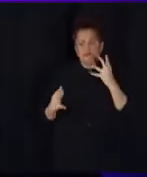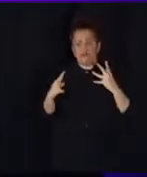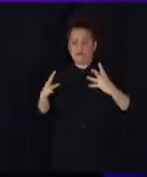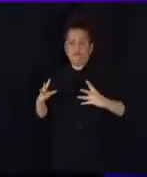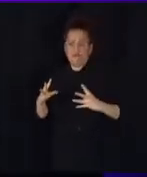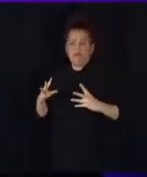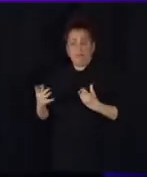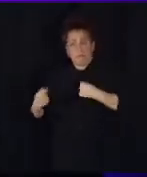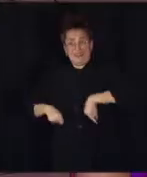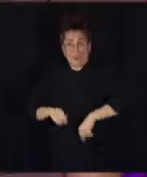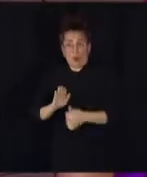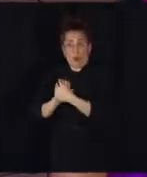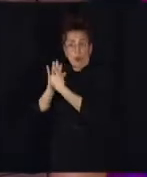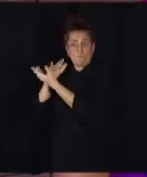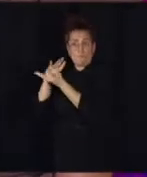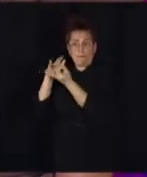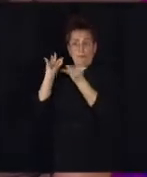ministre.